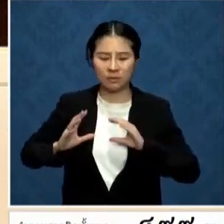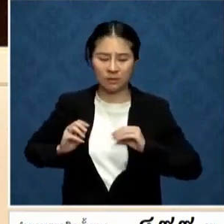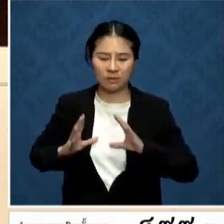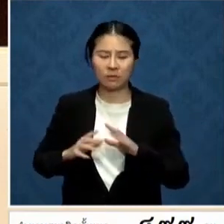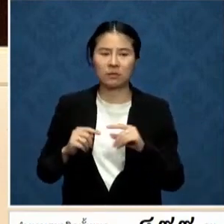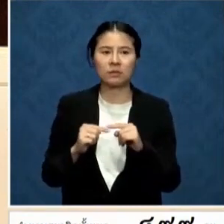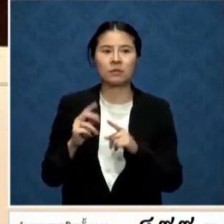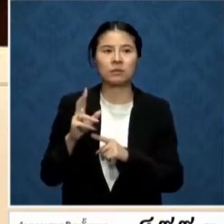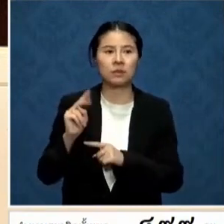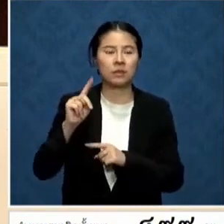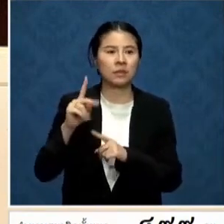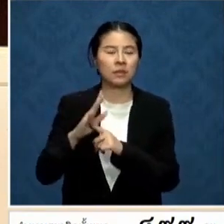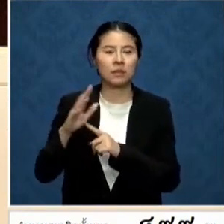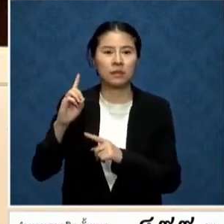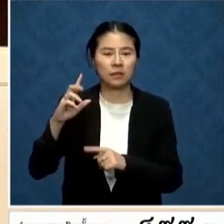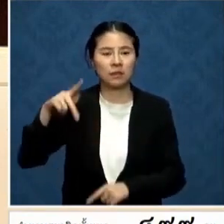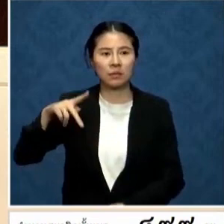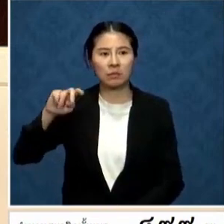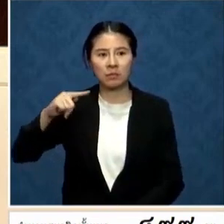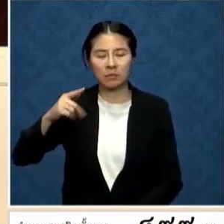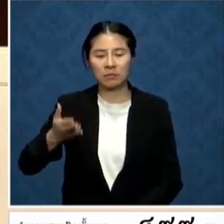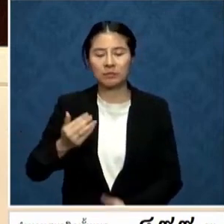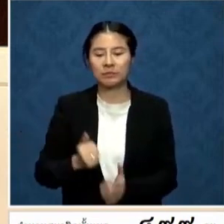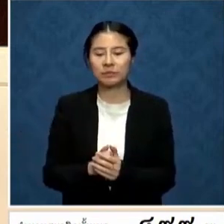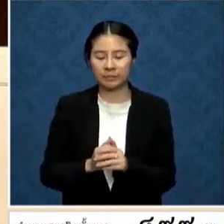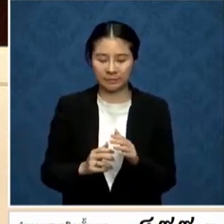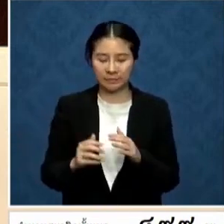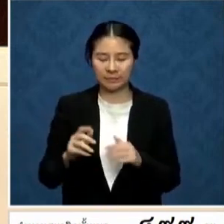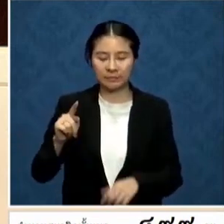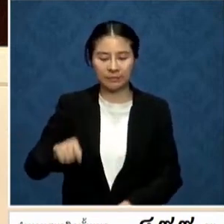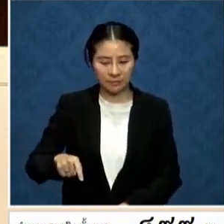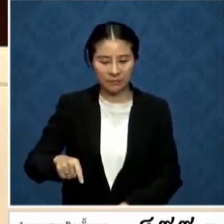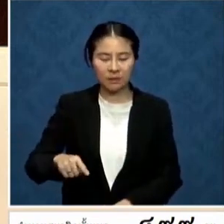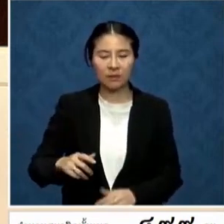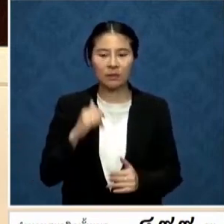ณัฐพงษ์ครับขอเชิญสมาชิกเ่อเข้ามาลงมติ